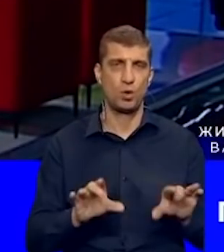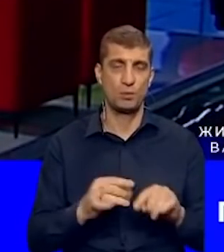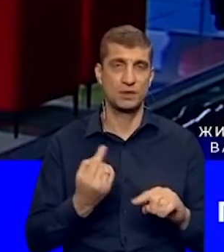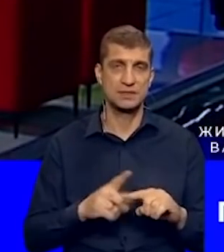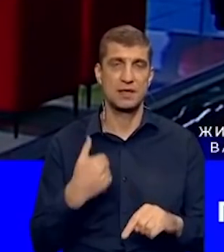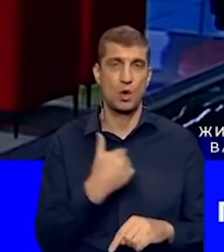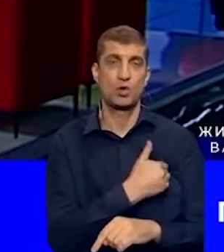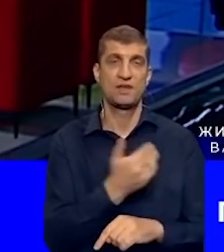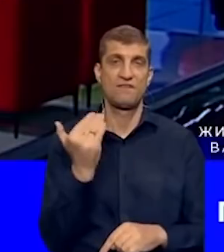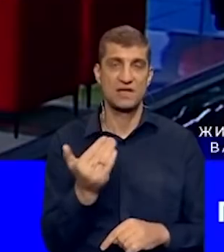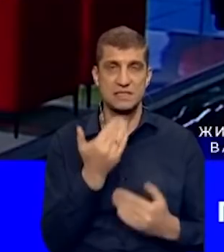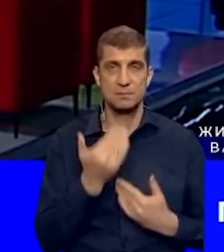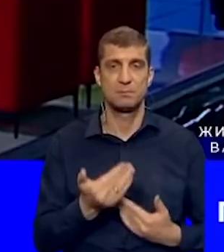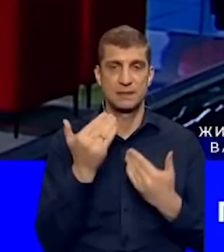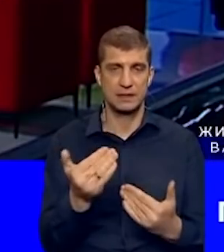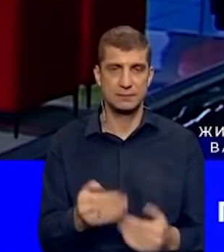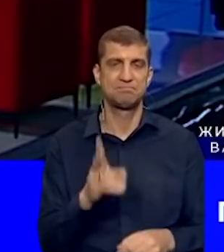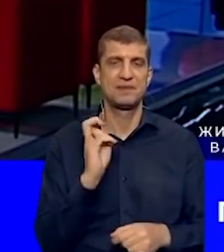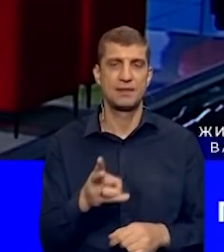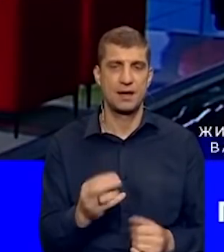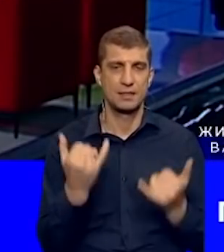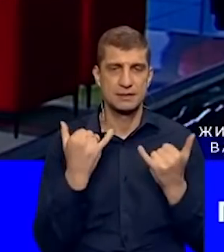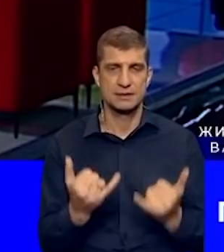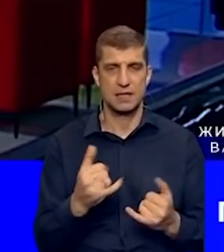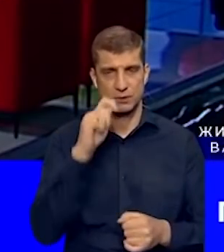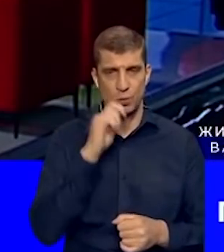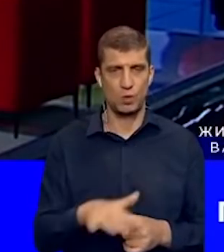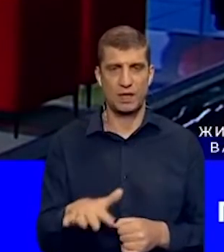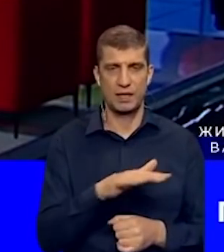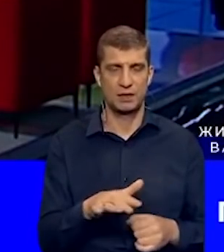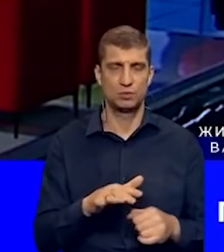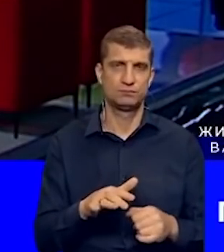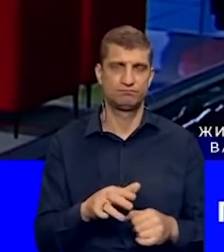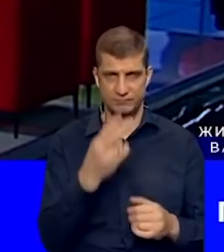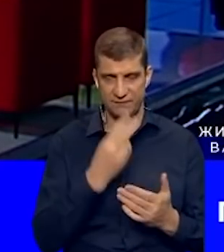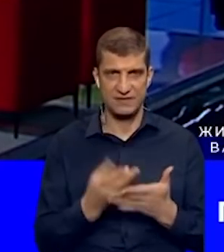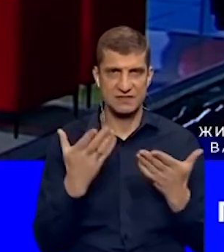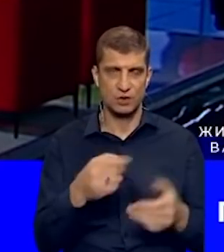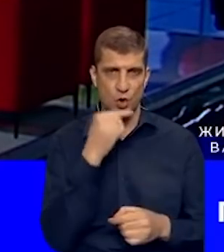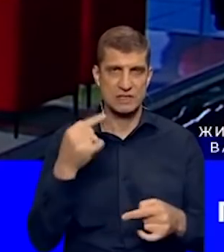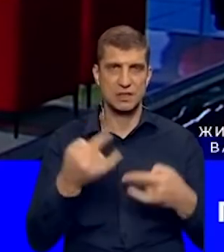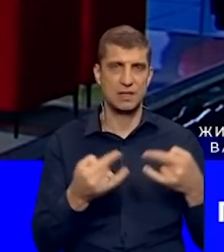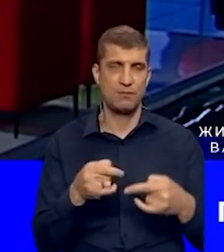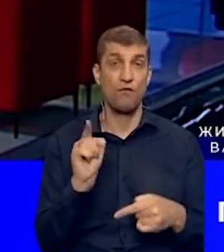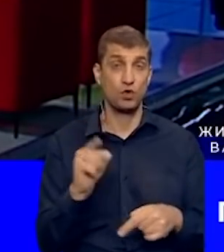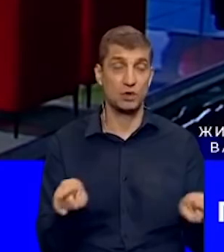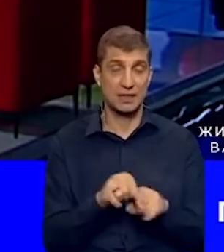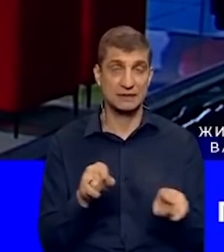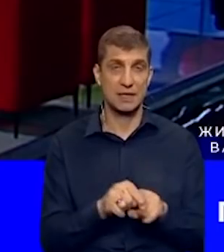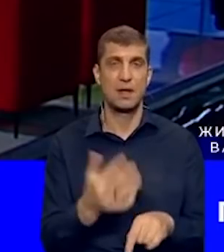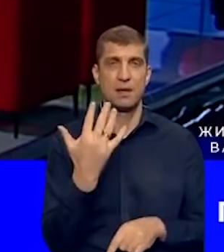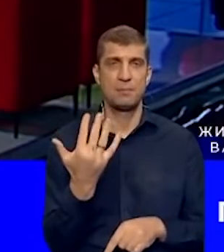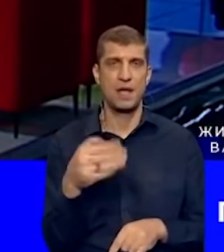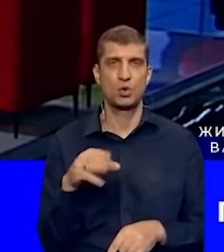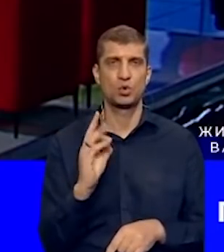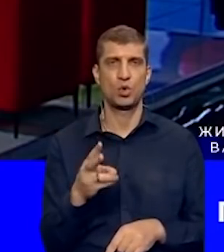я хотів вас питати, як зараз Україну висвітлює російське телебачення? Воно так само, 5 ток-шоу